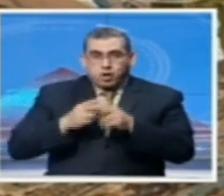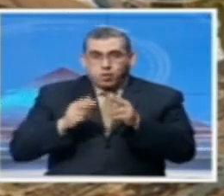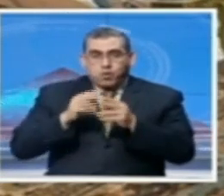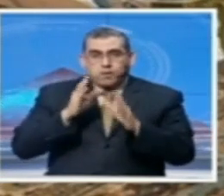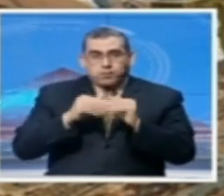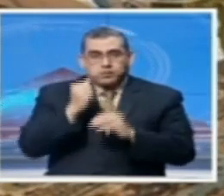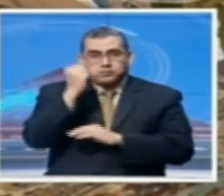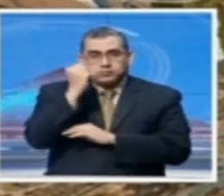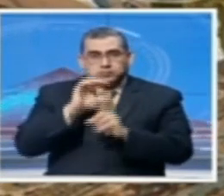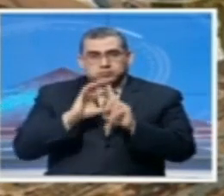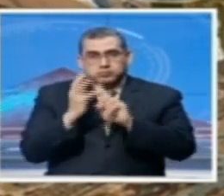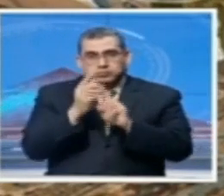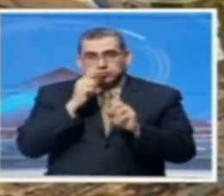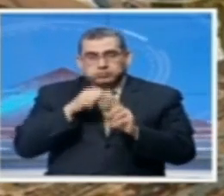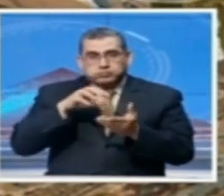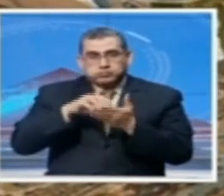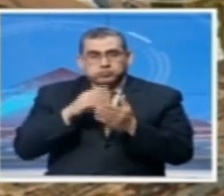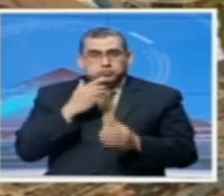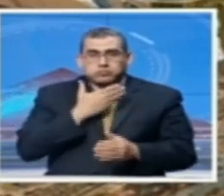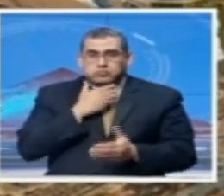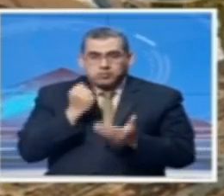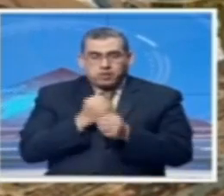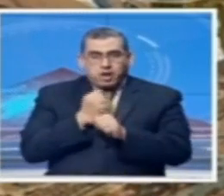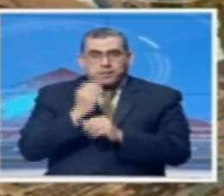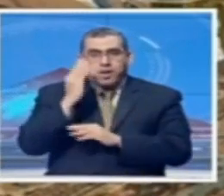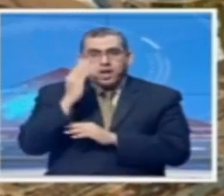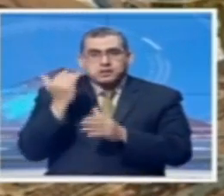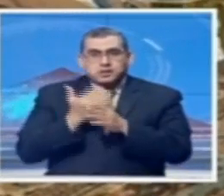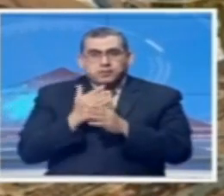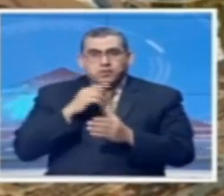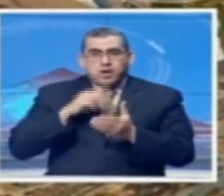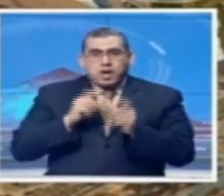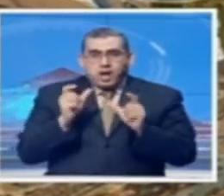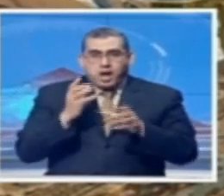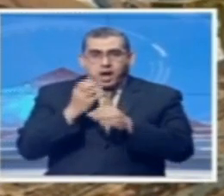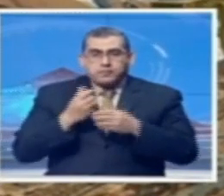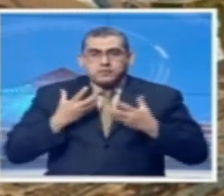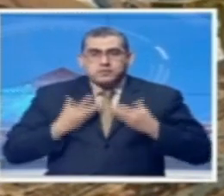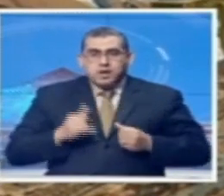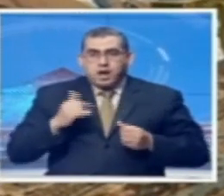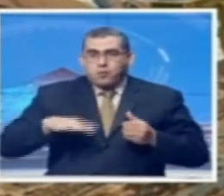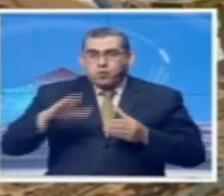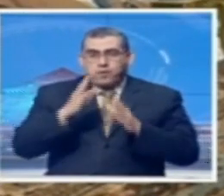مصر المحورية في المنطقة باعتبارها ركيزة أساسية